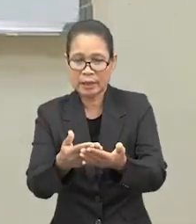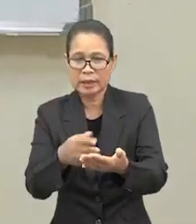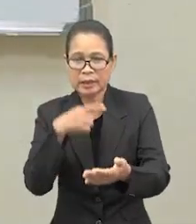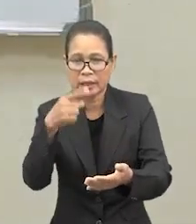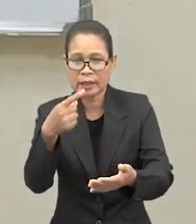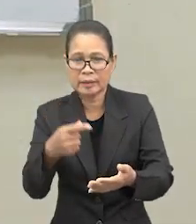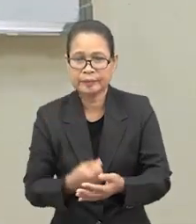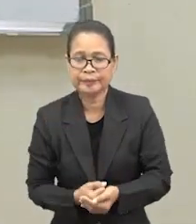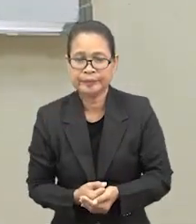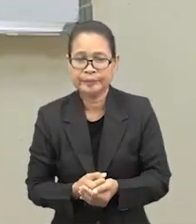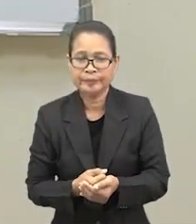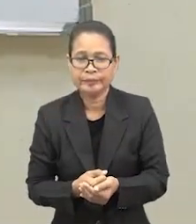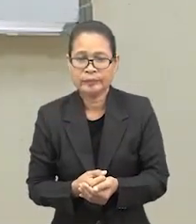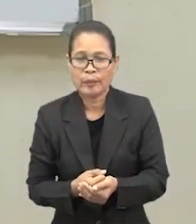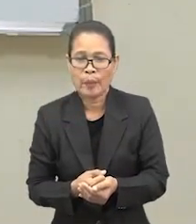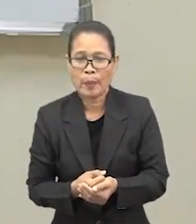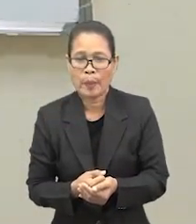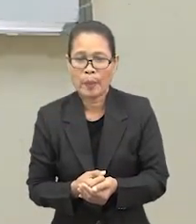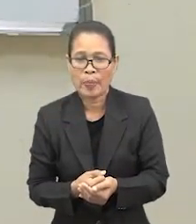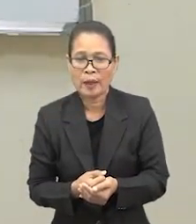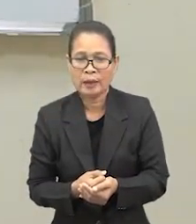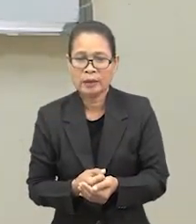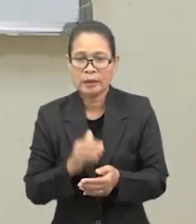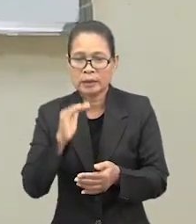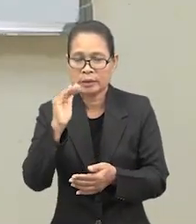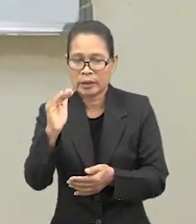Chà, nè cử bàn bằng cách hả?